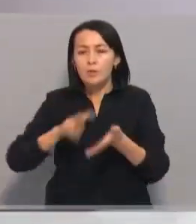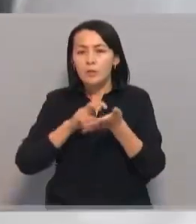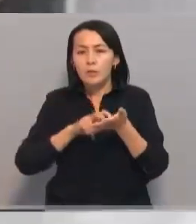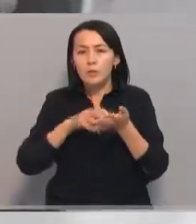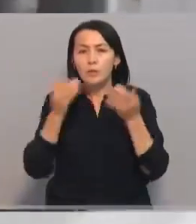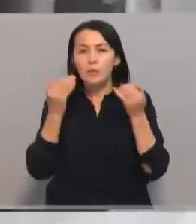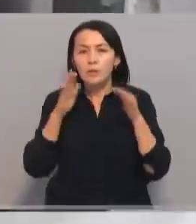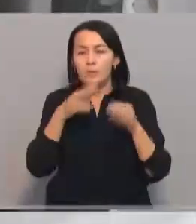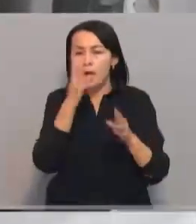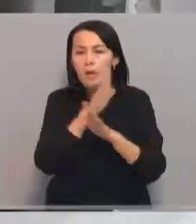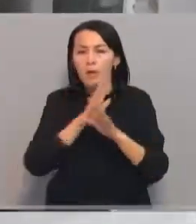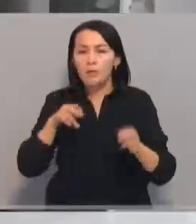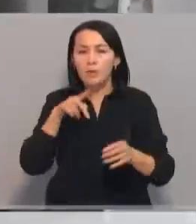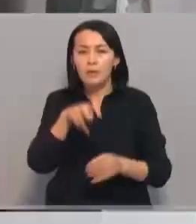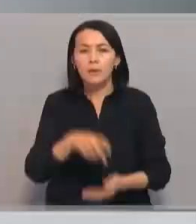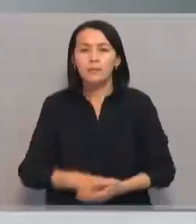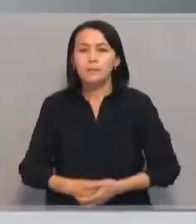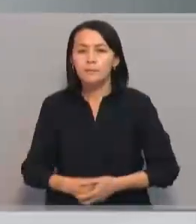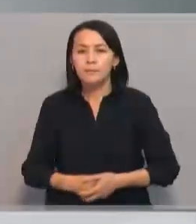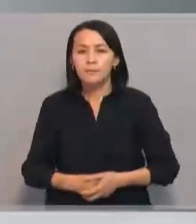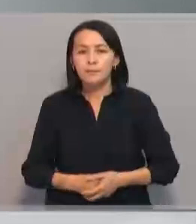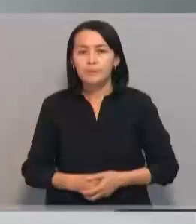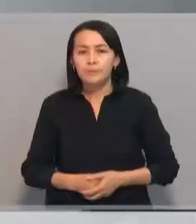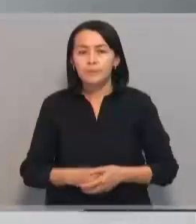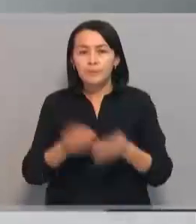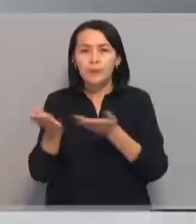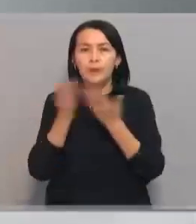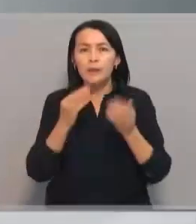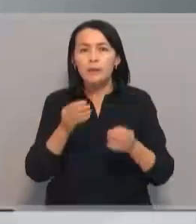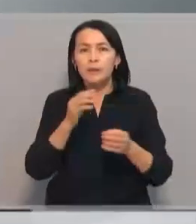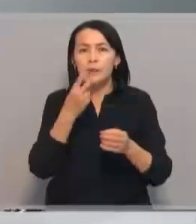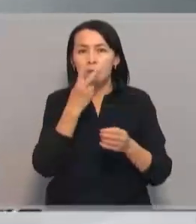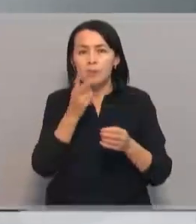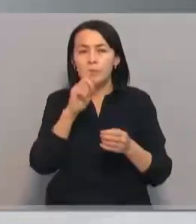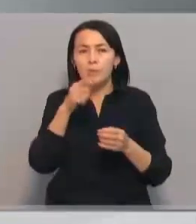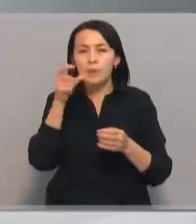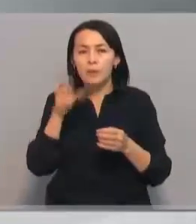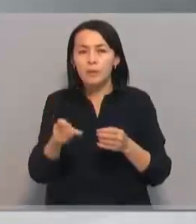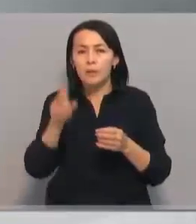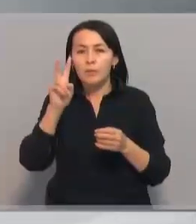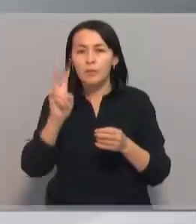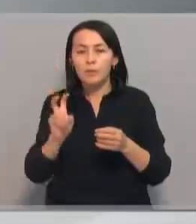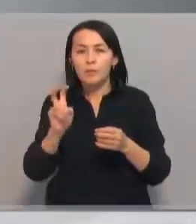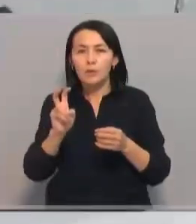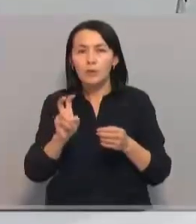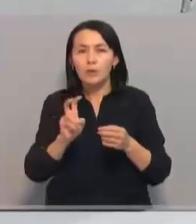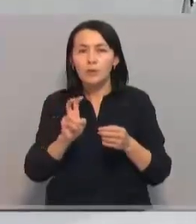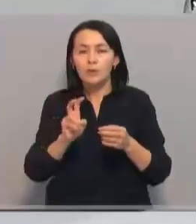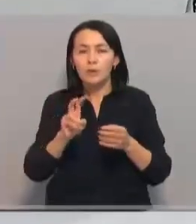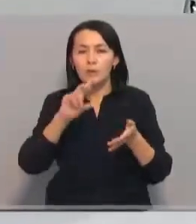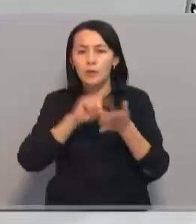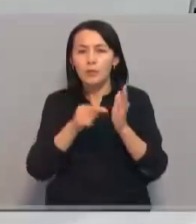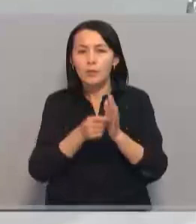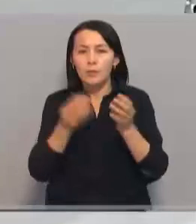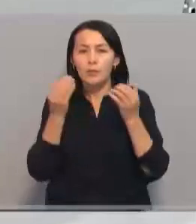қайдам тіпті қарамай өтіп жатты. Ішіне келіп бір-бір көріп шығыңдар, бұл бір адамдық. Тек қана тәртіптік изолятор бір адамды өздерін